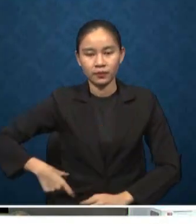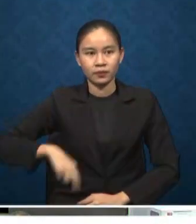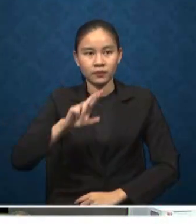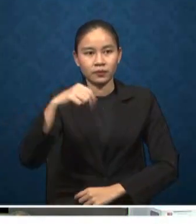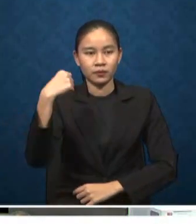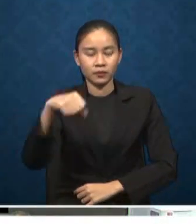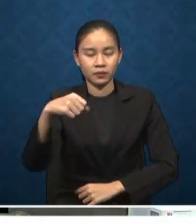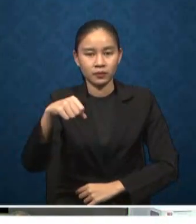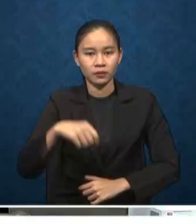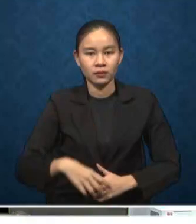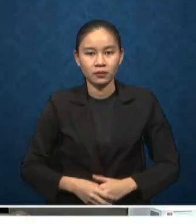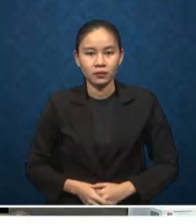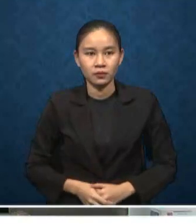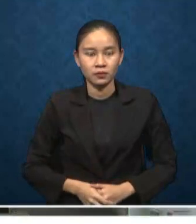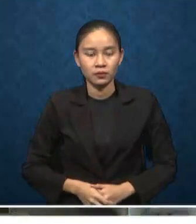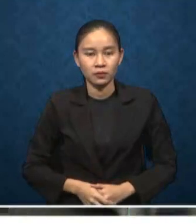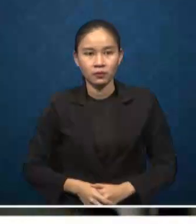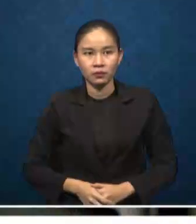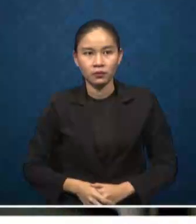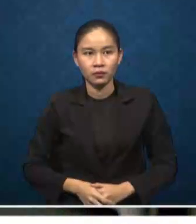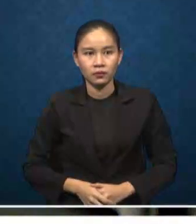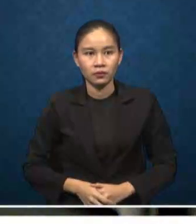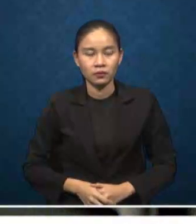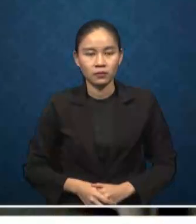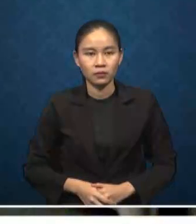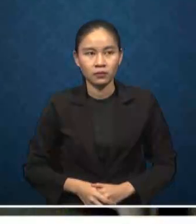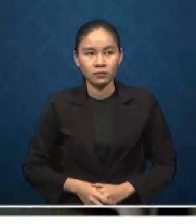พรเพชรวิชิตชลชัยประธานวุฒิสภา